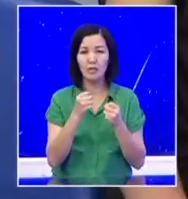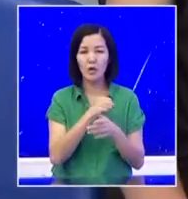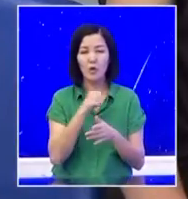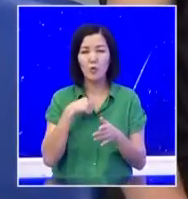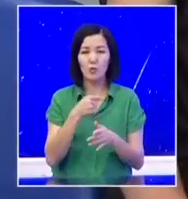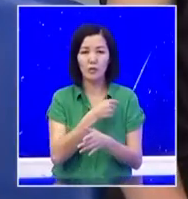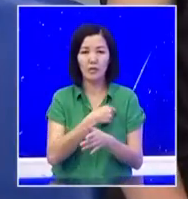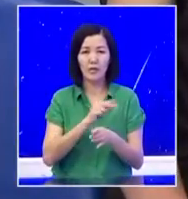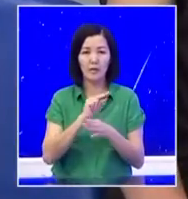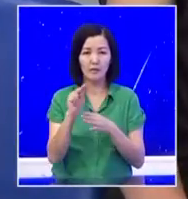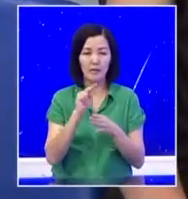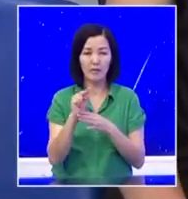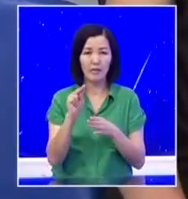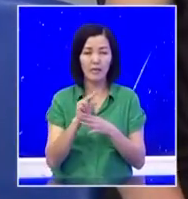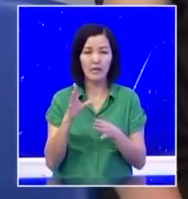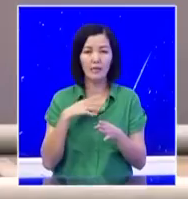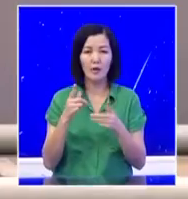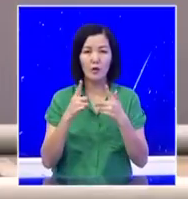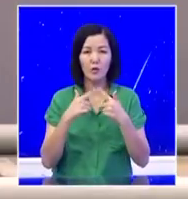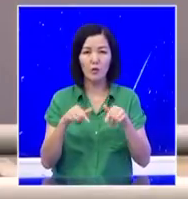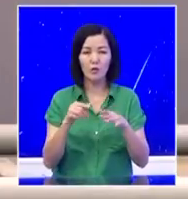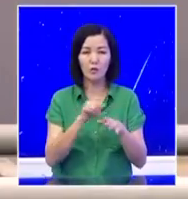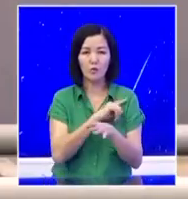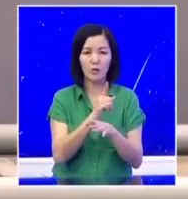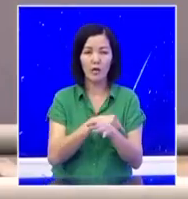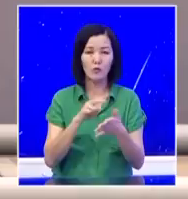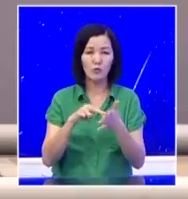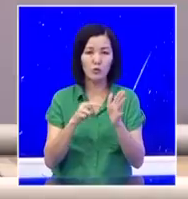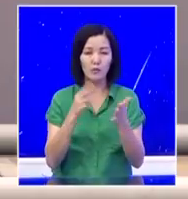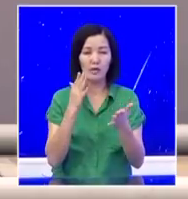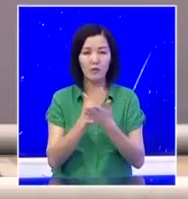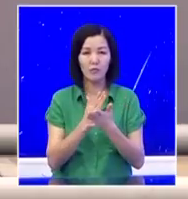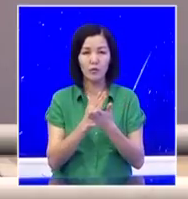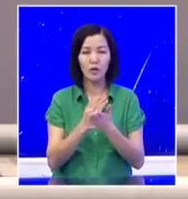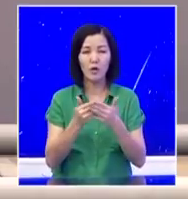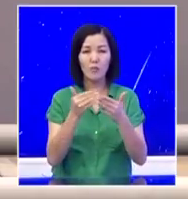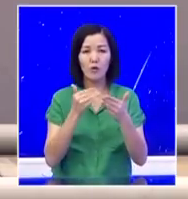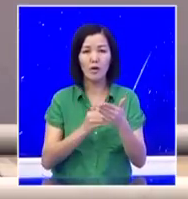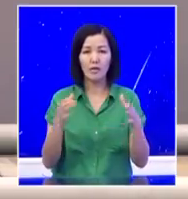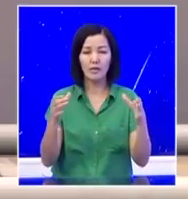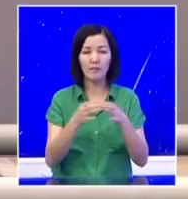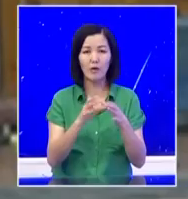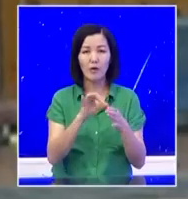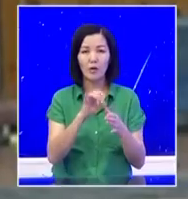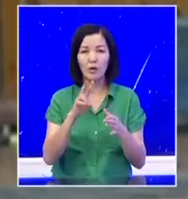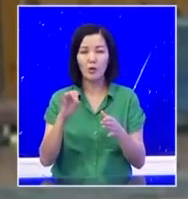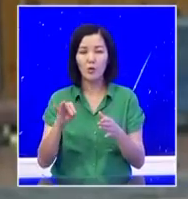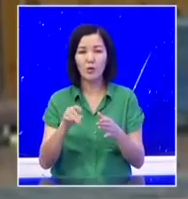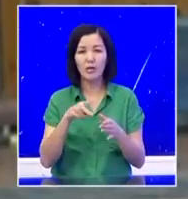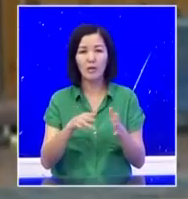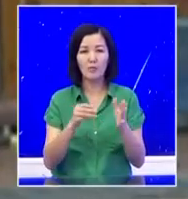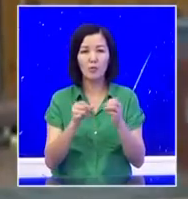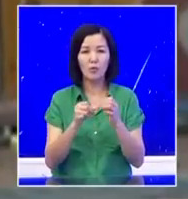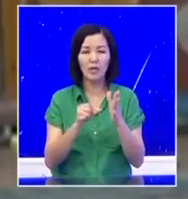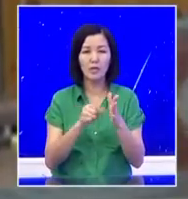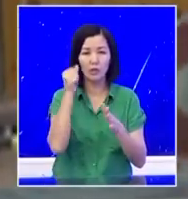Ахметов тәрбиелеген. Оның үйлестіруімен команданы нығайту жоспарланып отыр. Еске сала кетейік, бұған дейін ел құрамасын Юрий Мельников 2016 жылдан